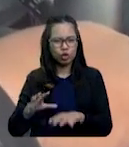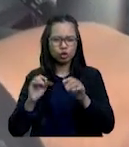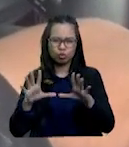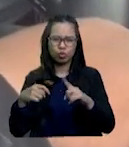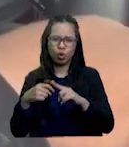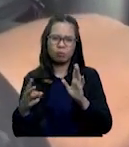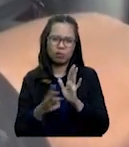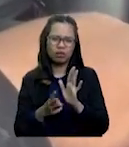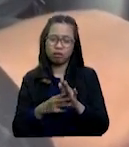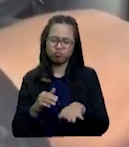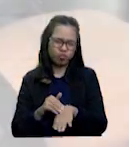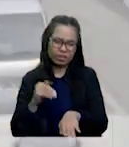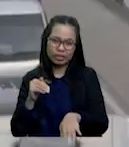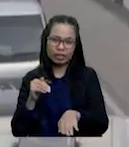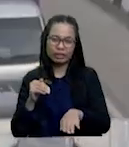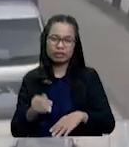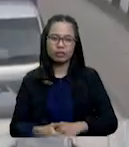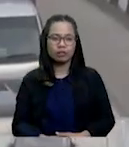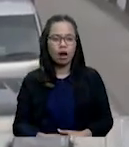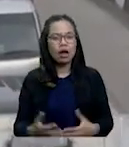Ini macet juga ini ya, ke arah Bumiayu.